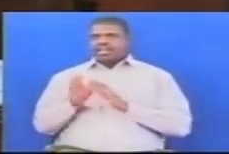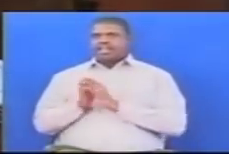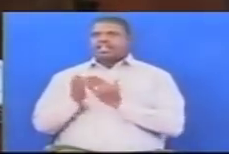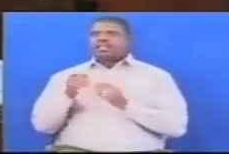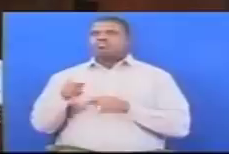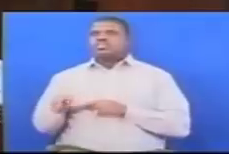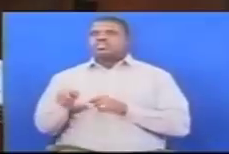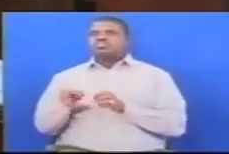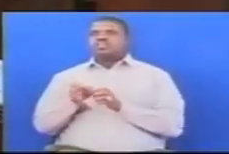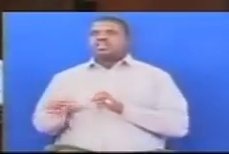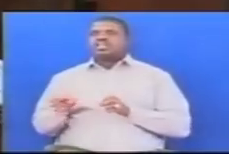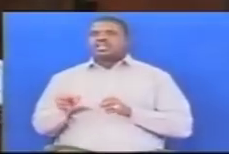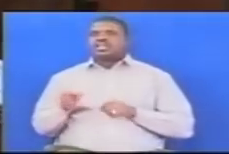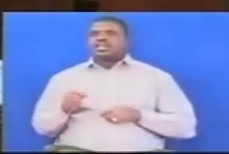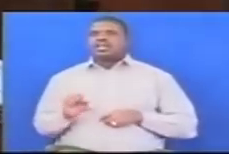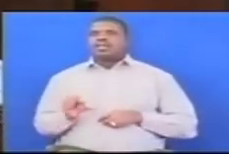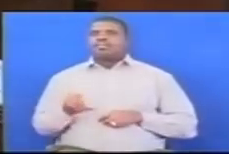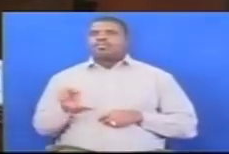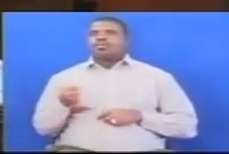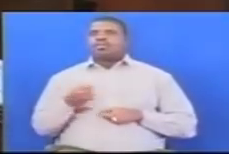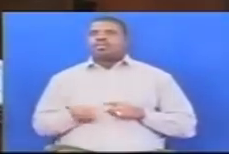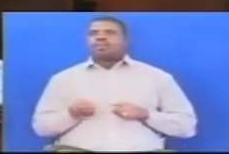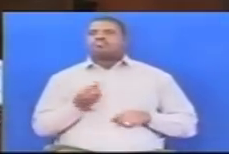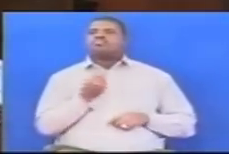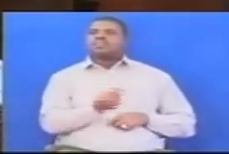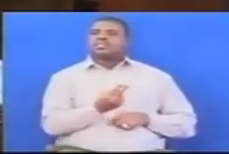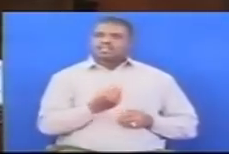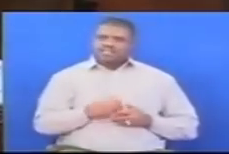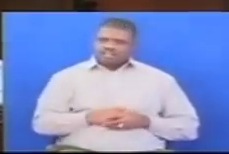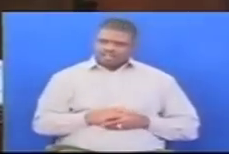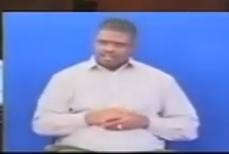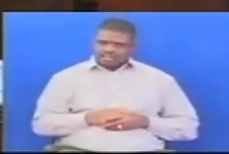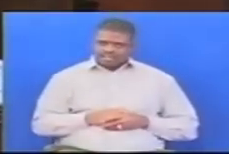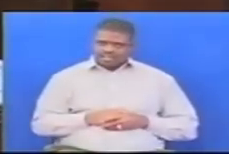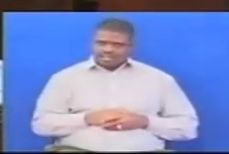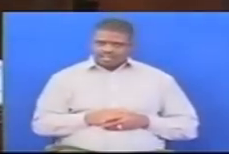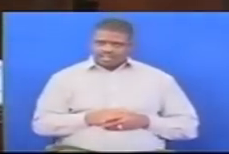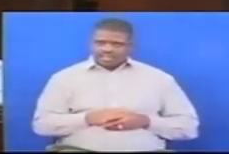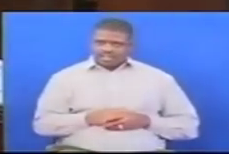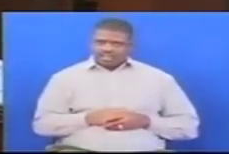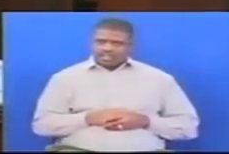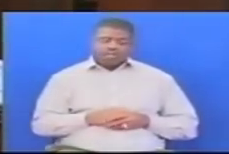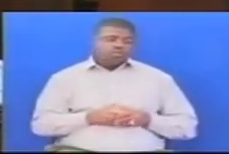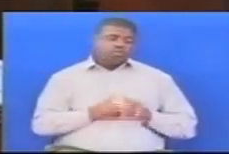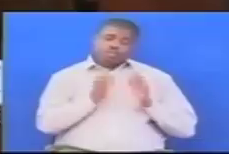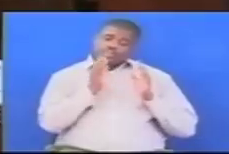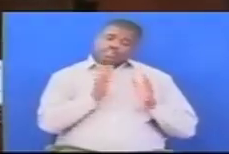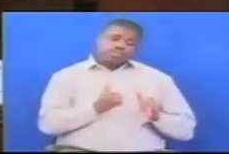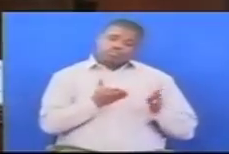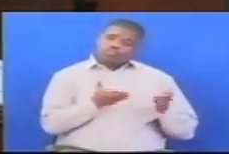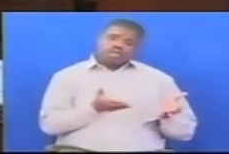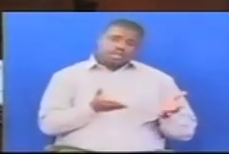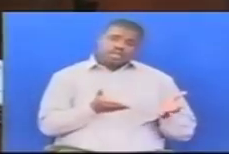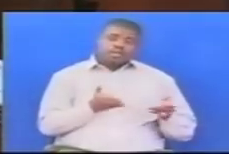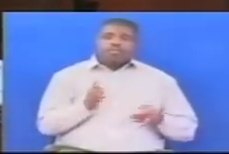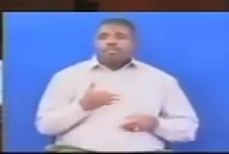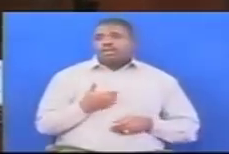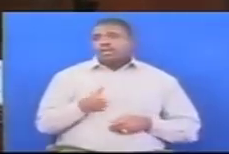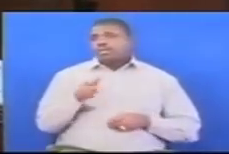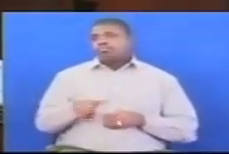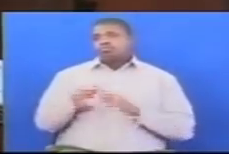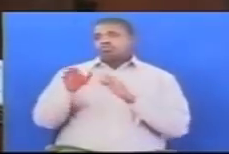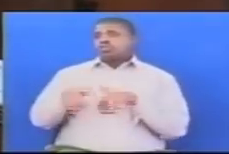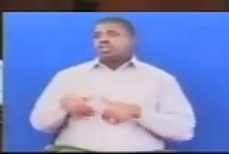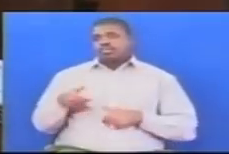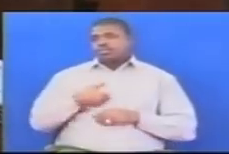kutenga shilingi milioni 200. Waheshimiwa wakubwa sana, jamani, hivi mnataka mbunge kama mimi